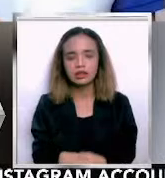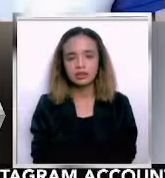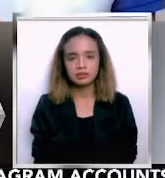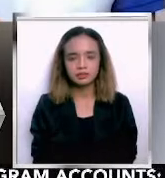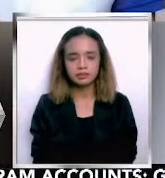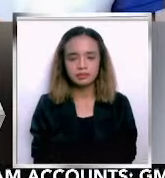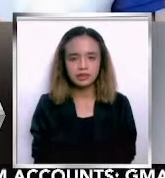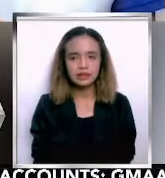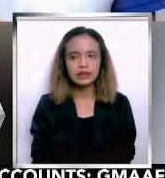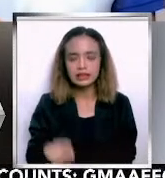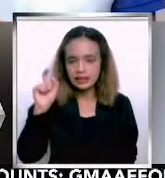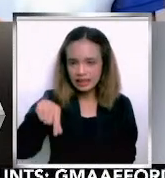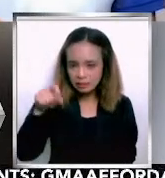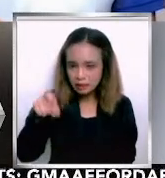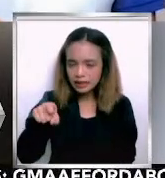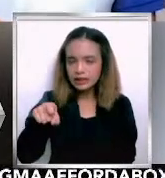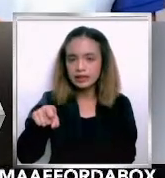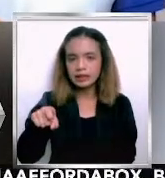Dapat maging